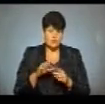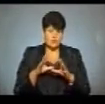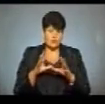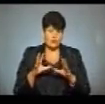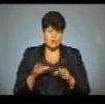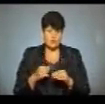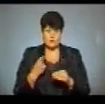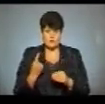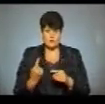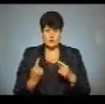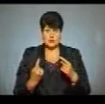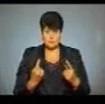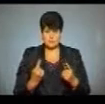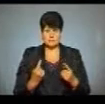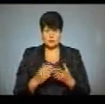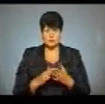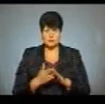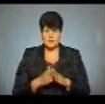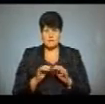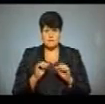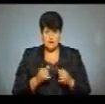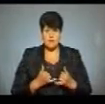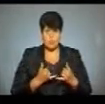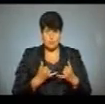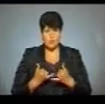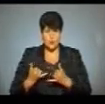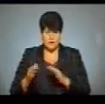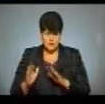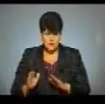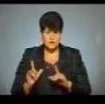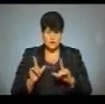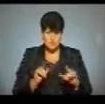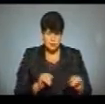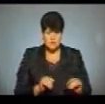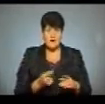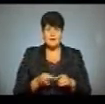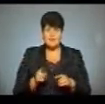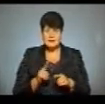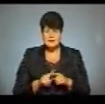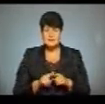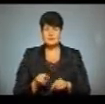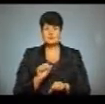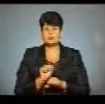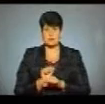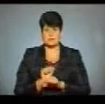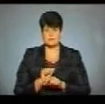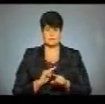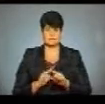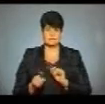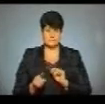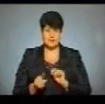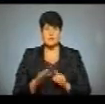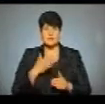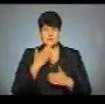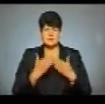з одним узгоджують право проїзду. Але в кінечному результаті це спиняє потік. Також ми запитали пішоходів,